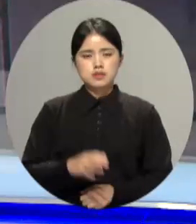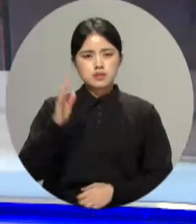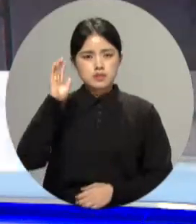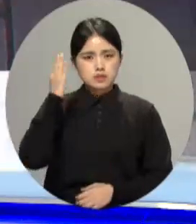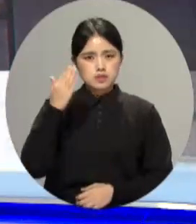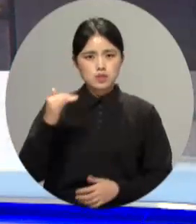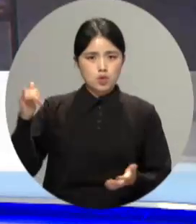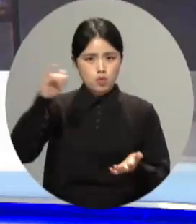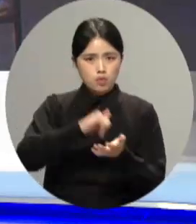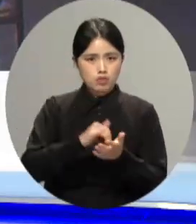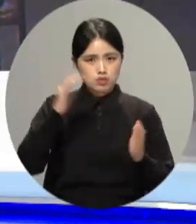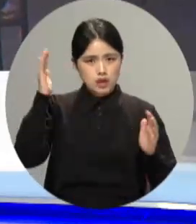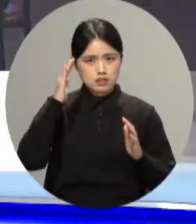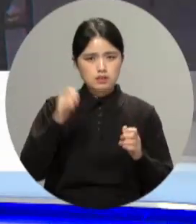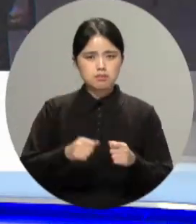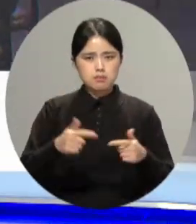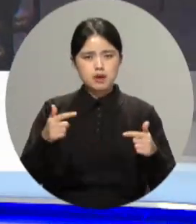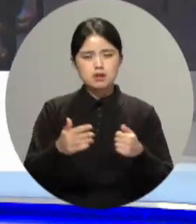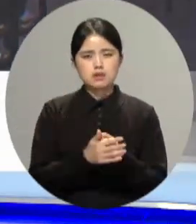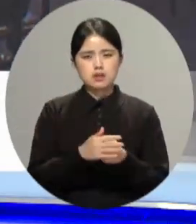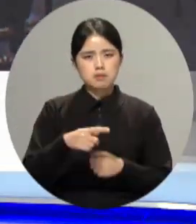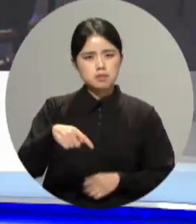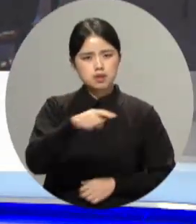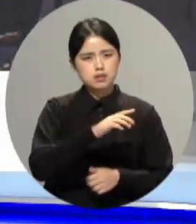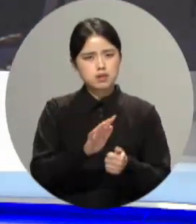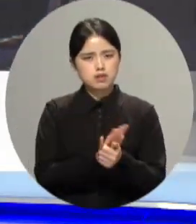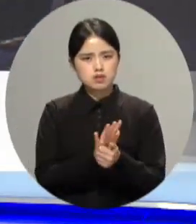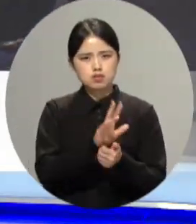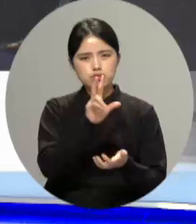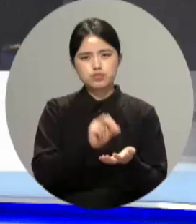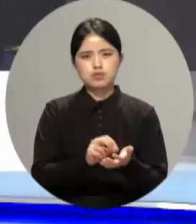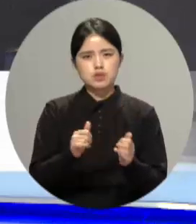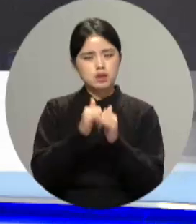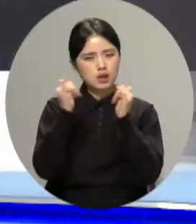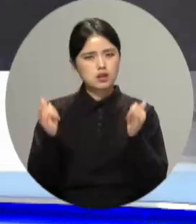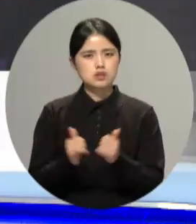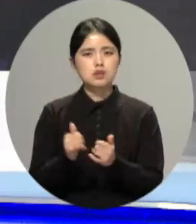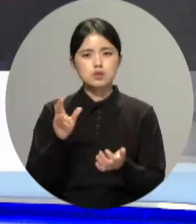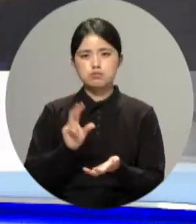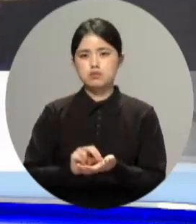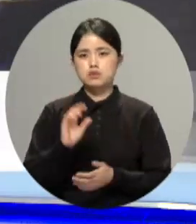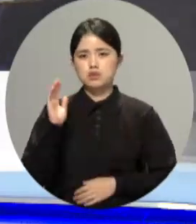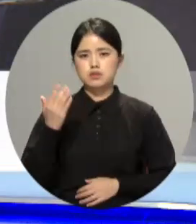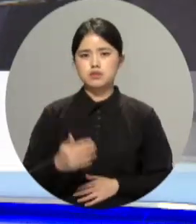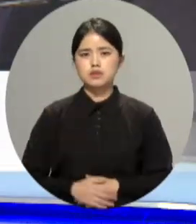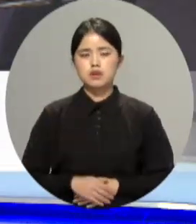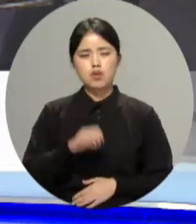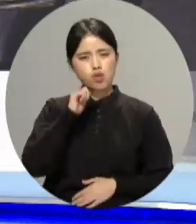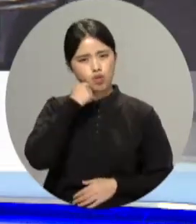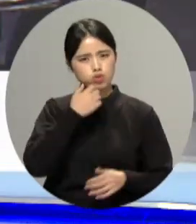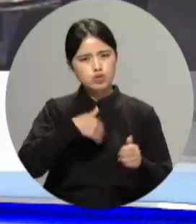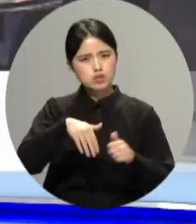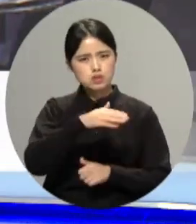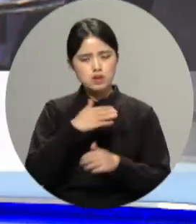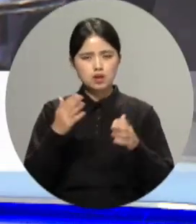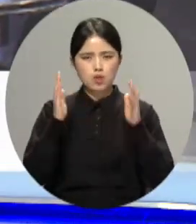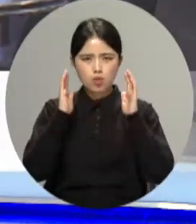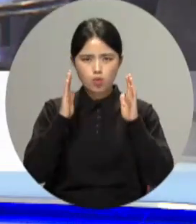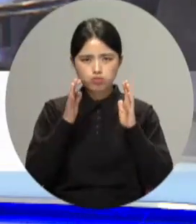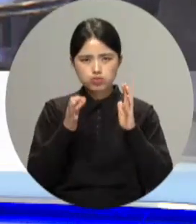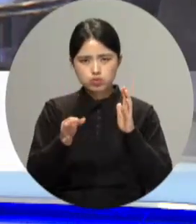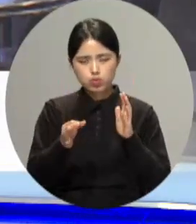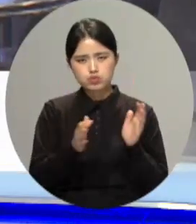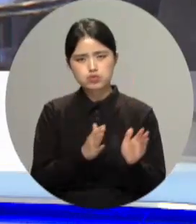최근 외국인 유학생이 크게 늘면서 이들의 처우 문제가 사회 문제로 부상하고 있습니다. 어려운 여건의 학비를